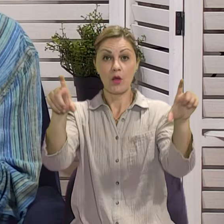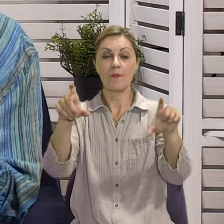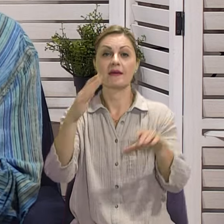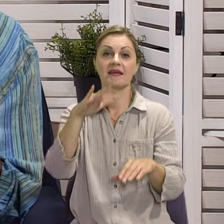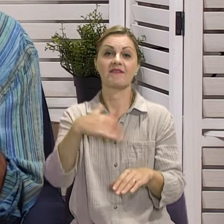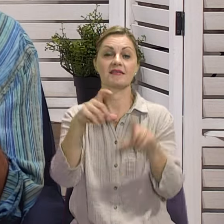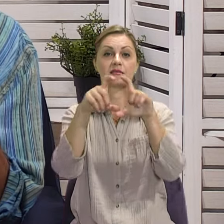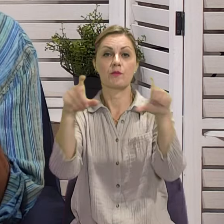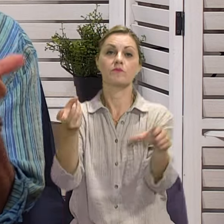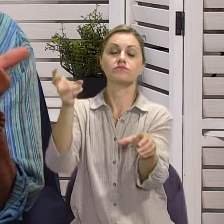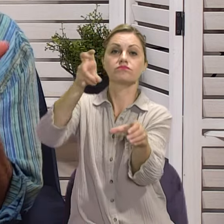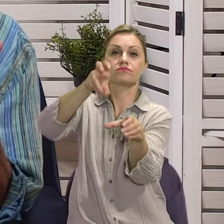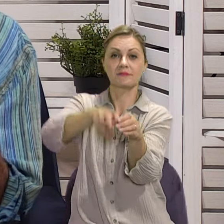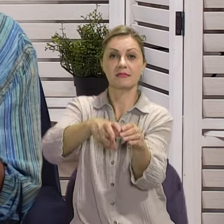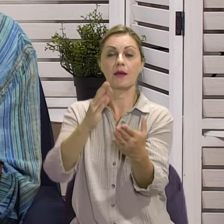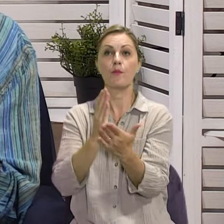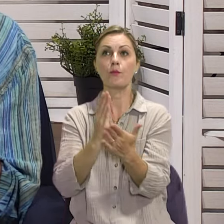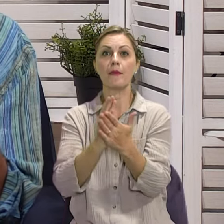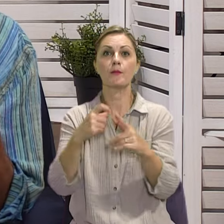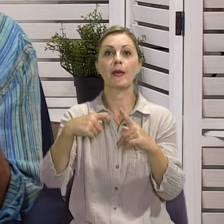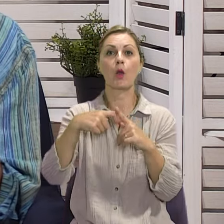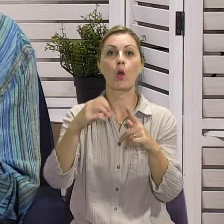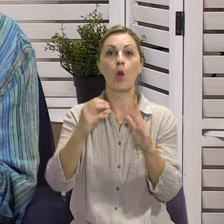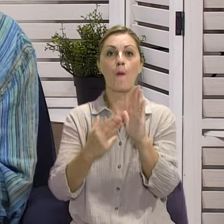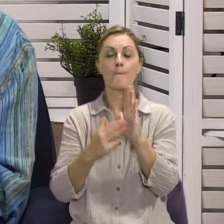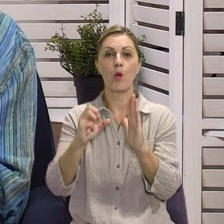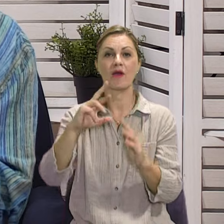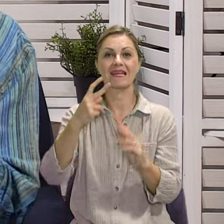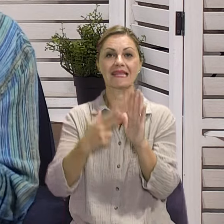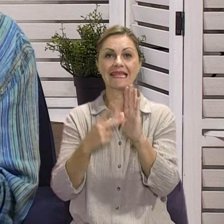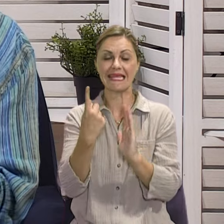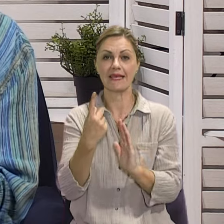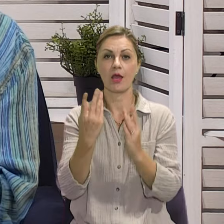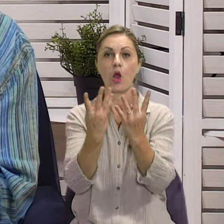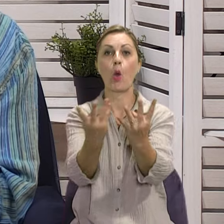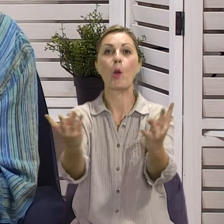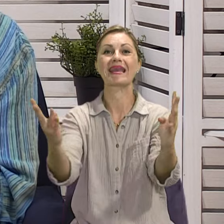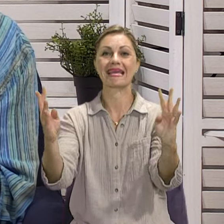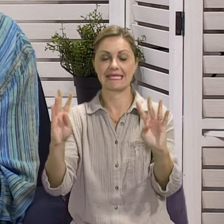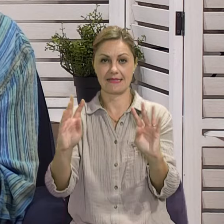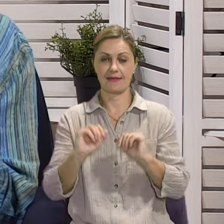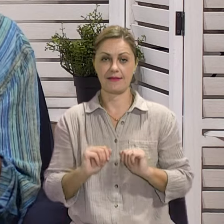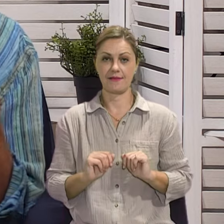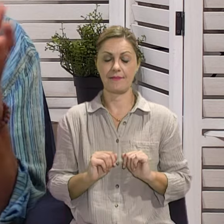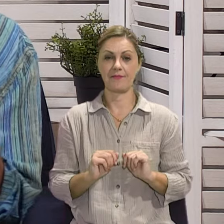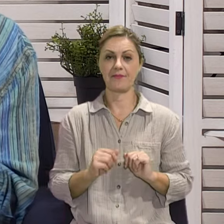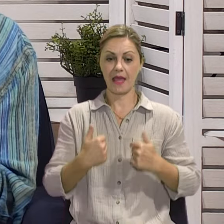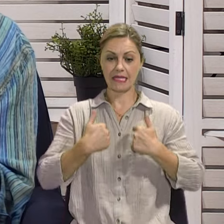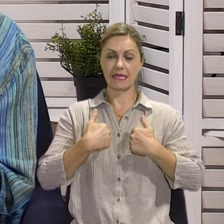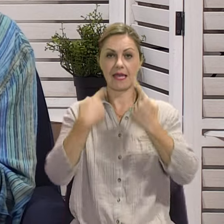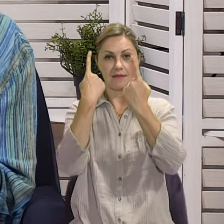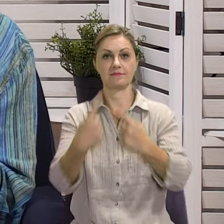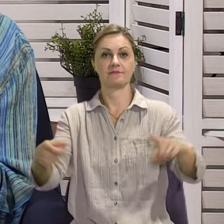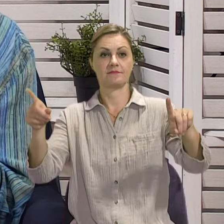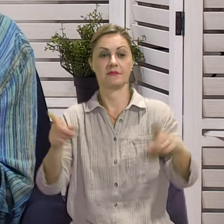da budemo komorni orkestar koji bi tu i tamo bio pri domu. Sad ćemo